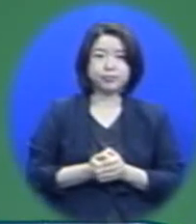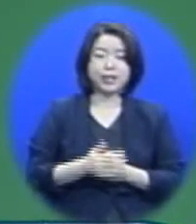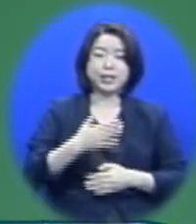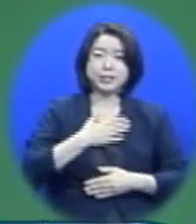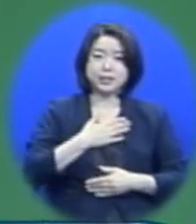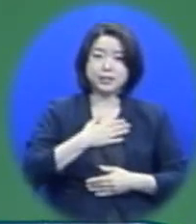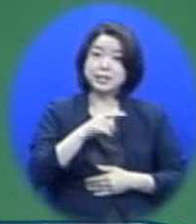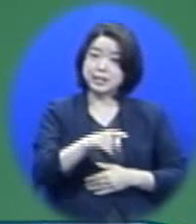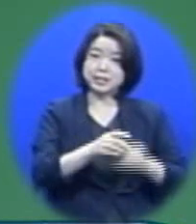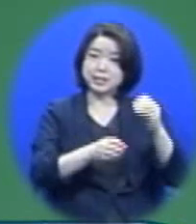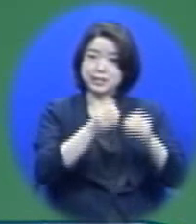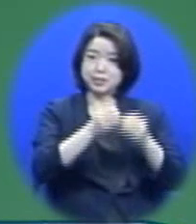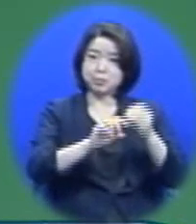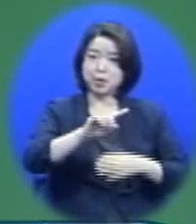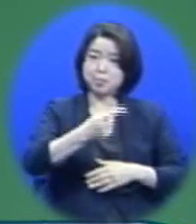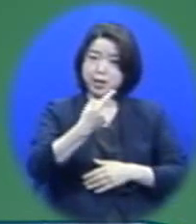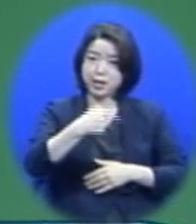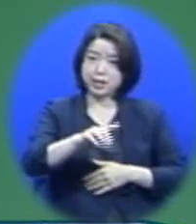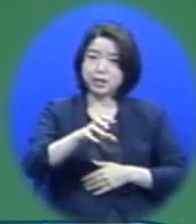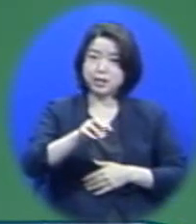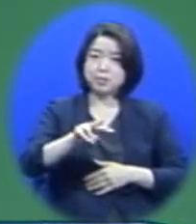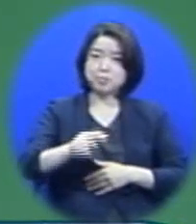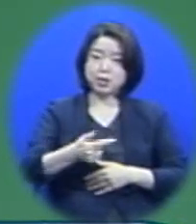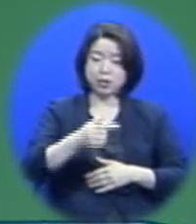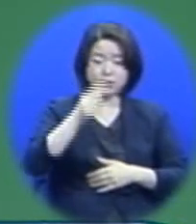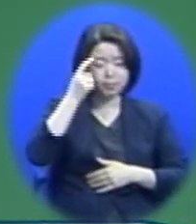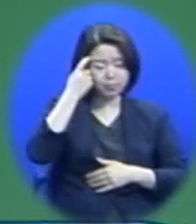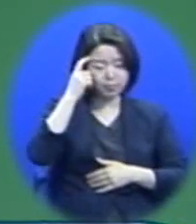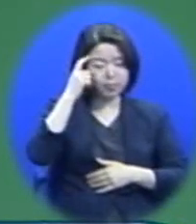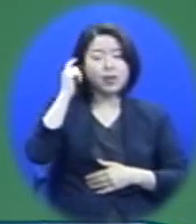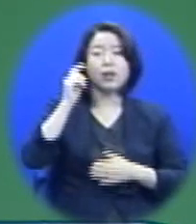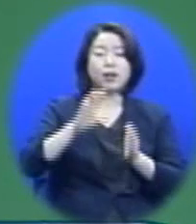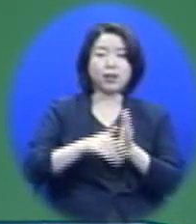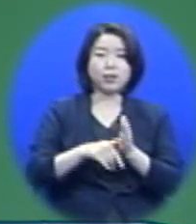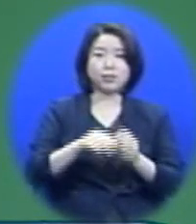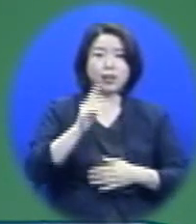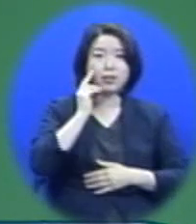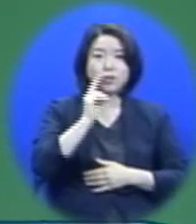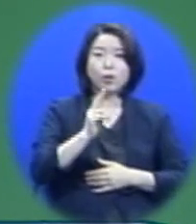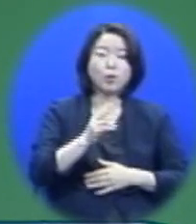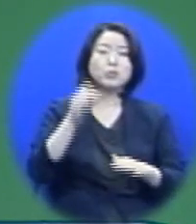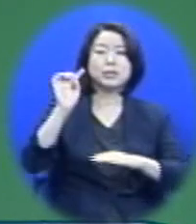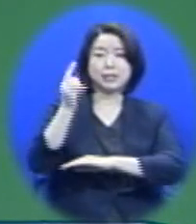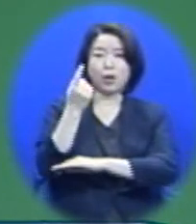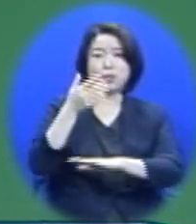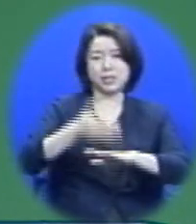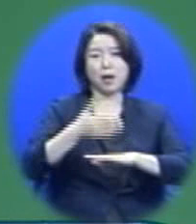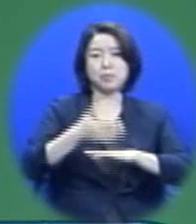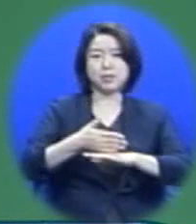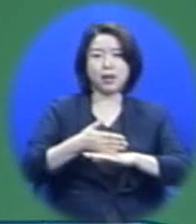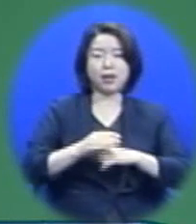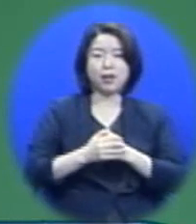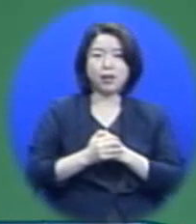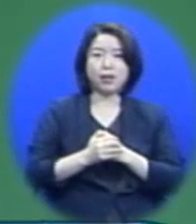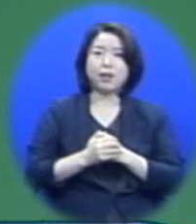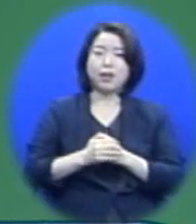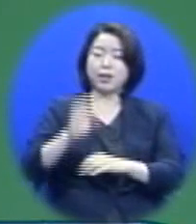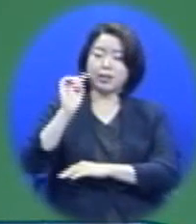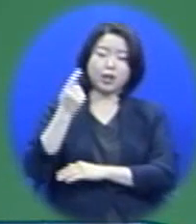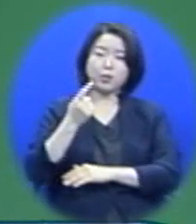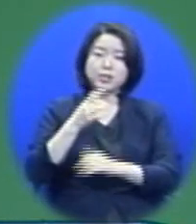저는 이 시편 101편을 묵상하면서 너무너무 다윗이 감사하더라고요. 다윗에게